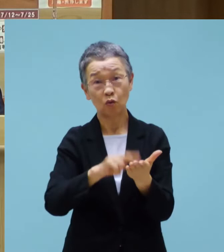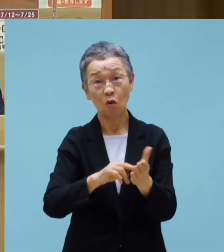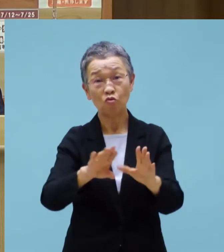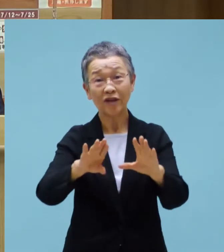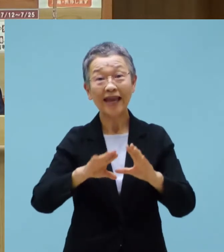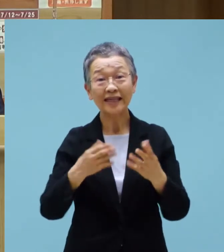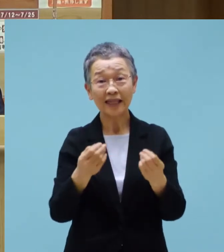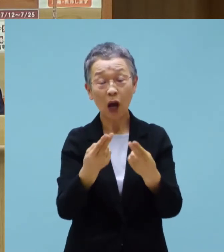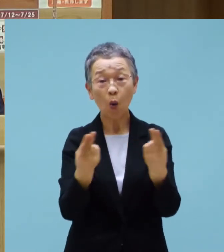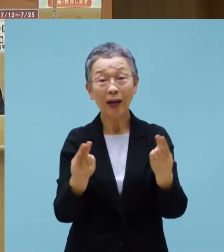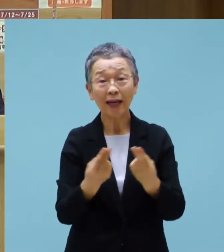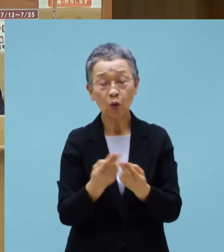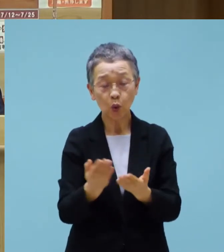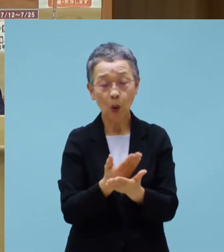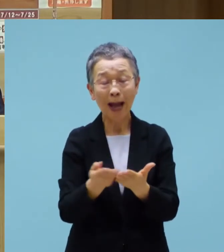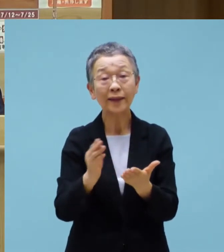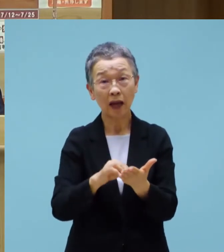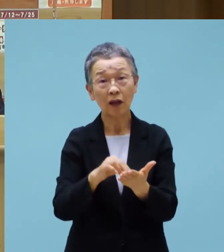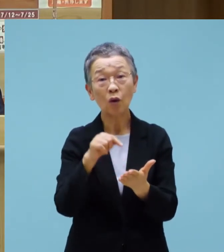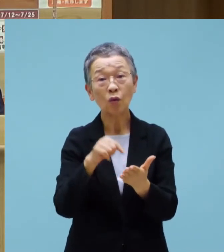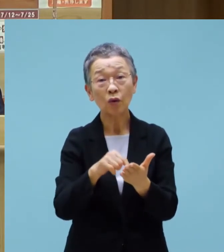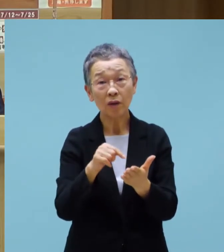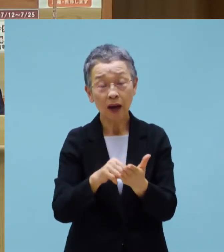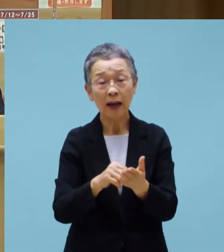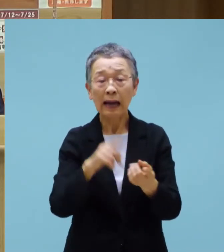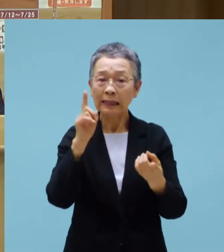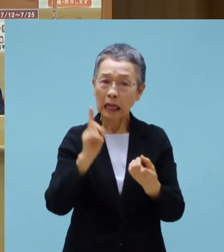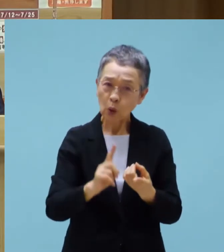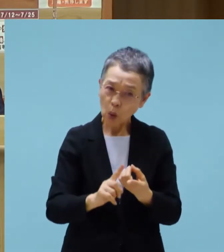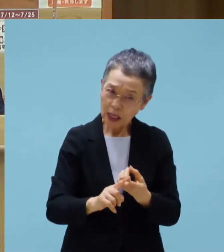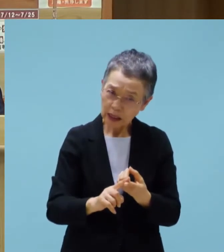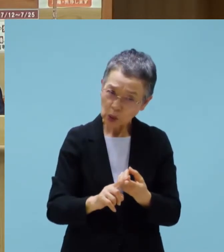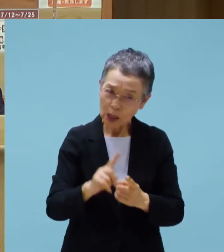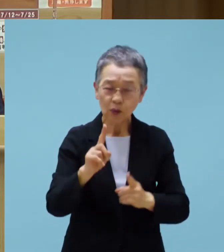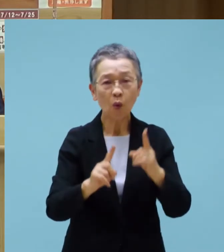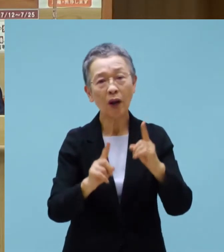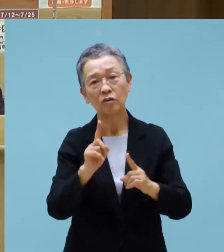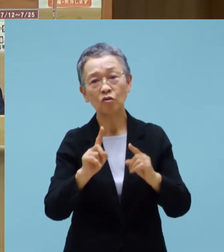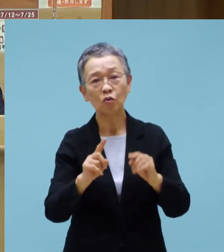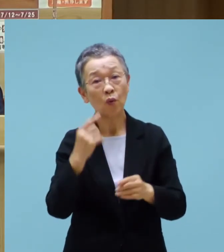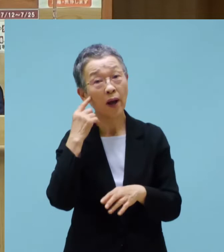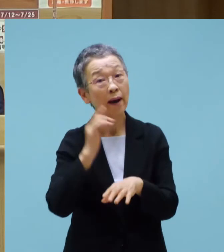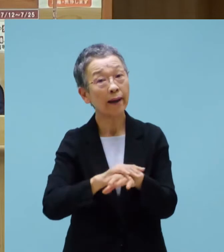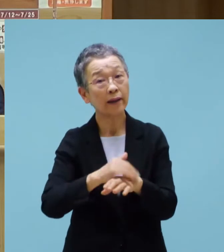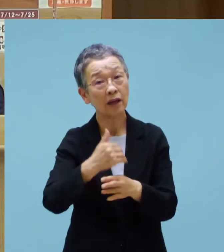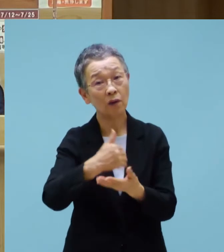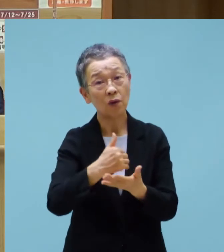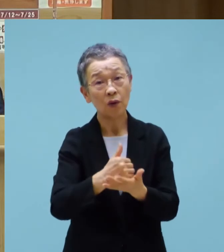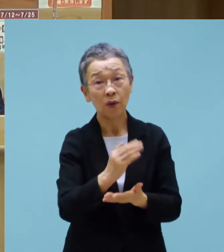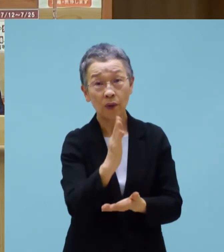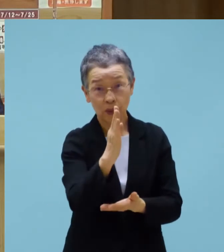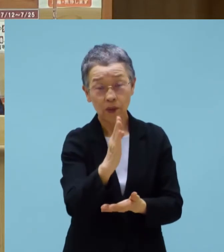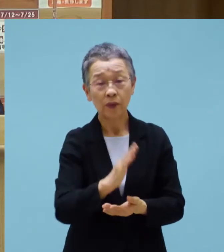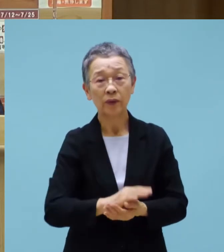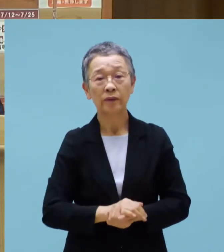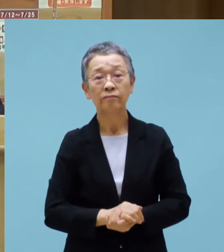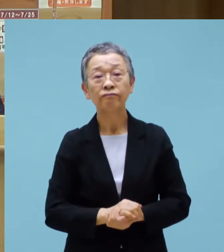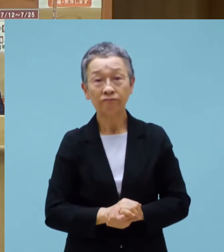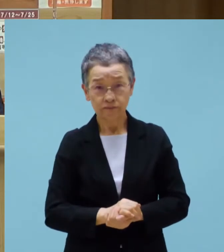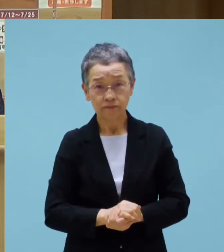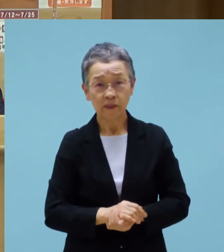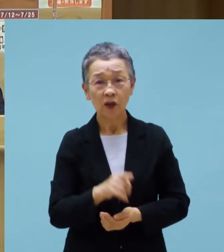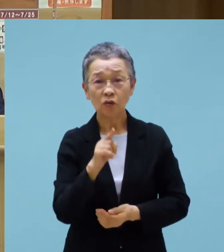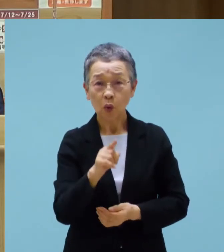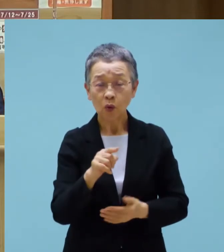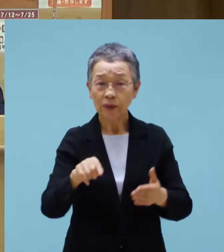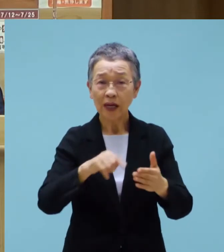判断というのは果たして妥当だったのかどうかというのは今知事はどう考えでしょうか。 はい、まあ、そこはしっかり専門家の意見も踏